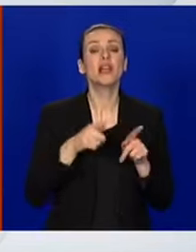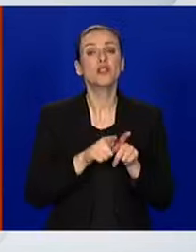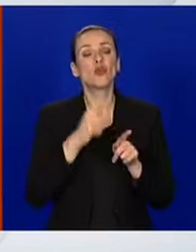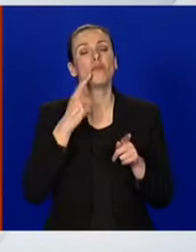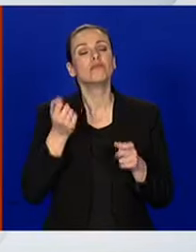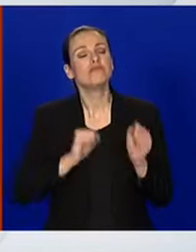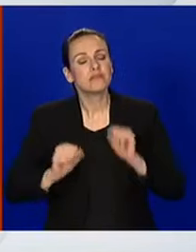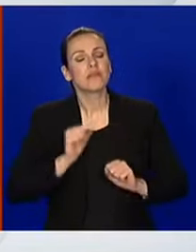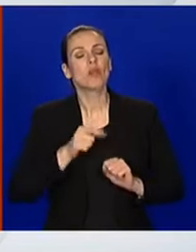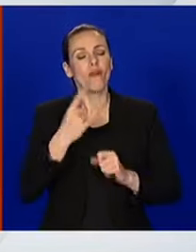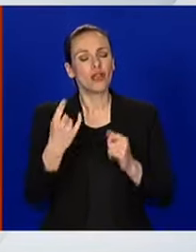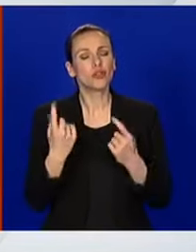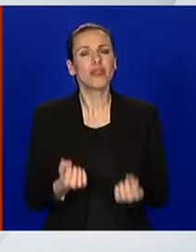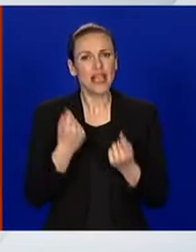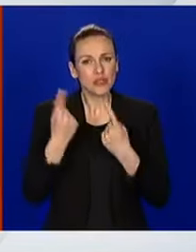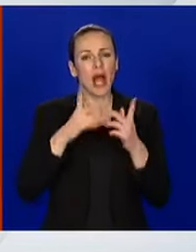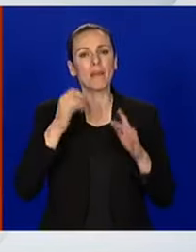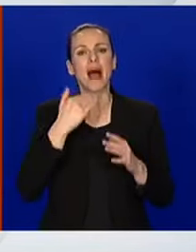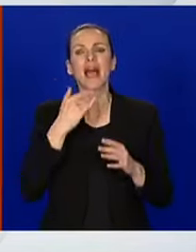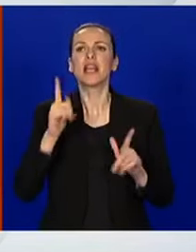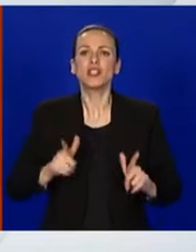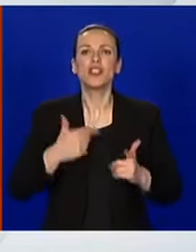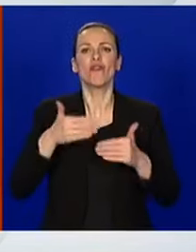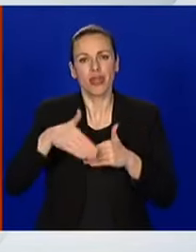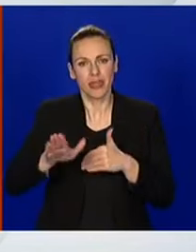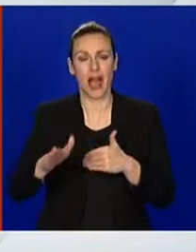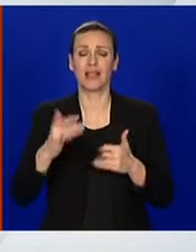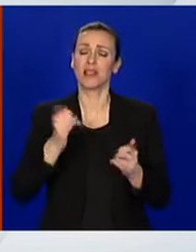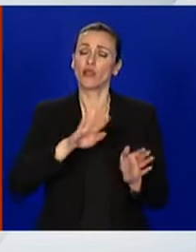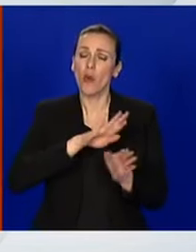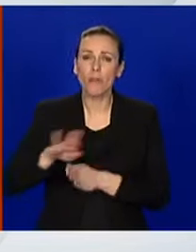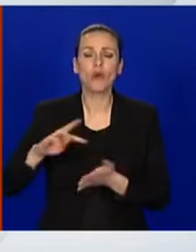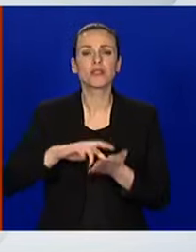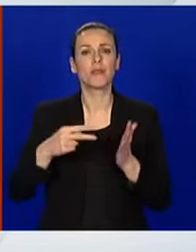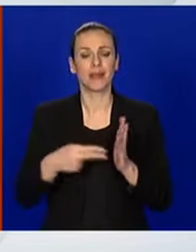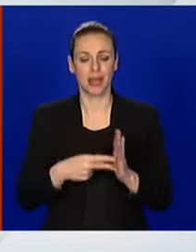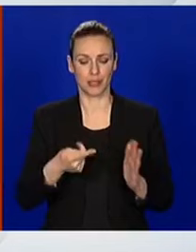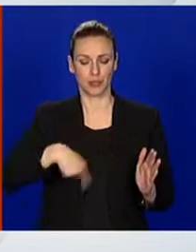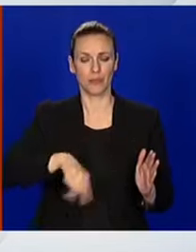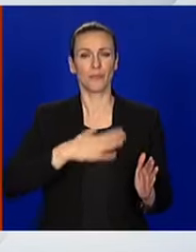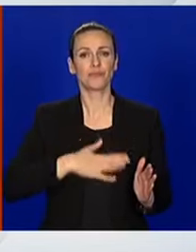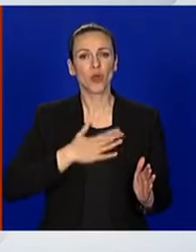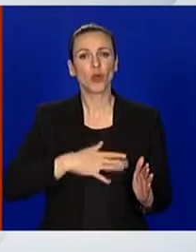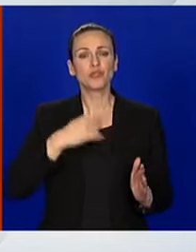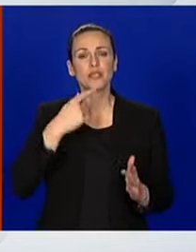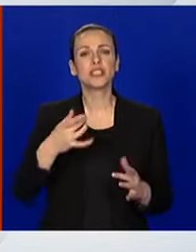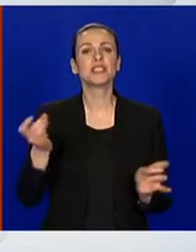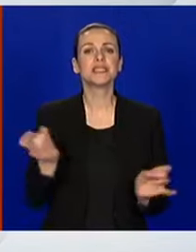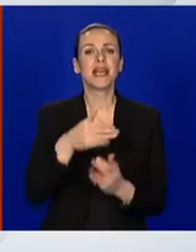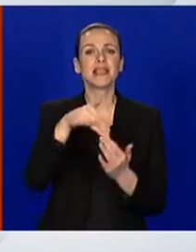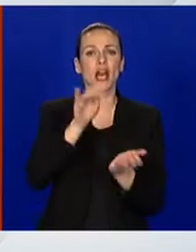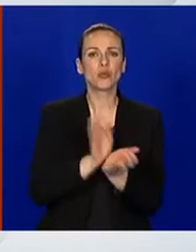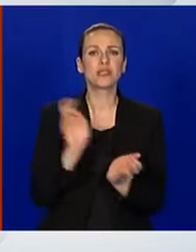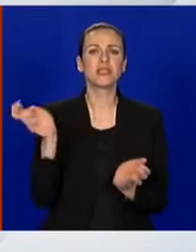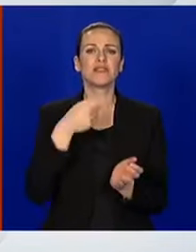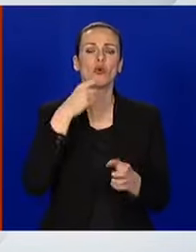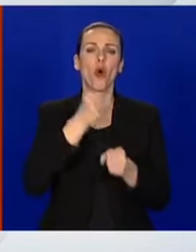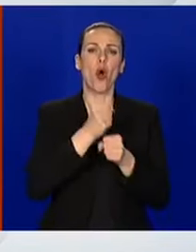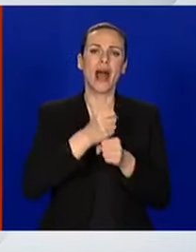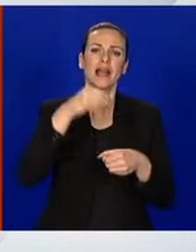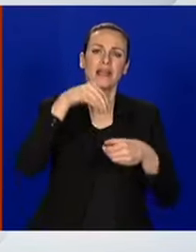ovim okolnostima. Zato na poseban način želimo sretan Uskrs svim zdravstvenim i